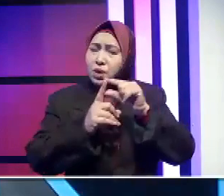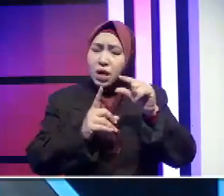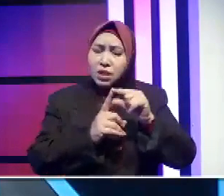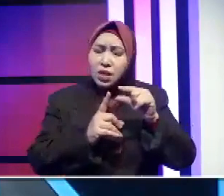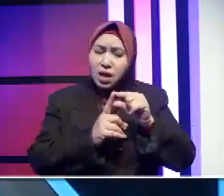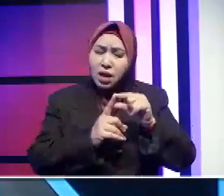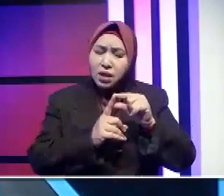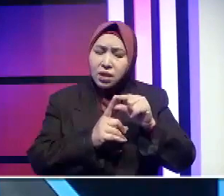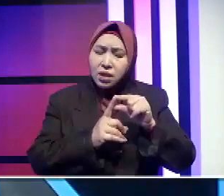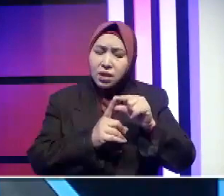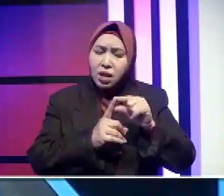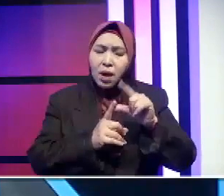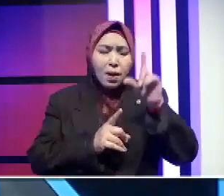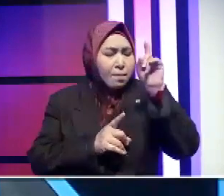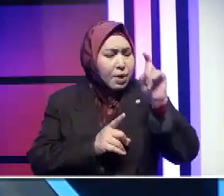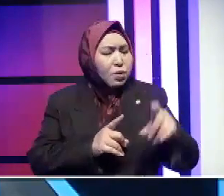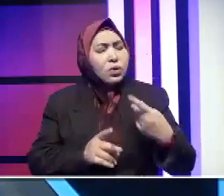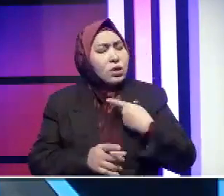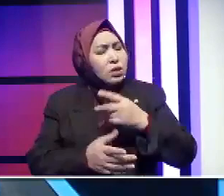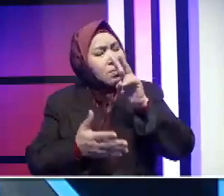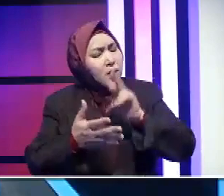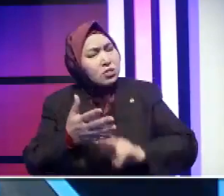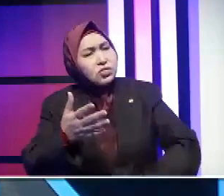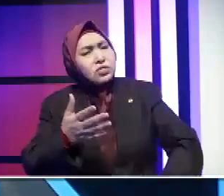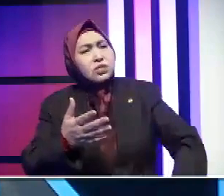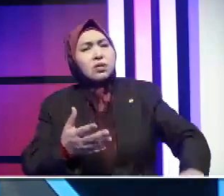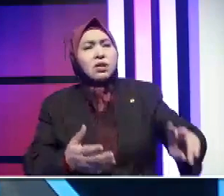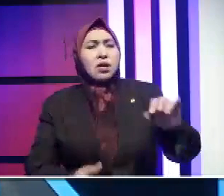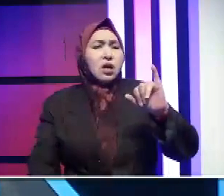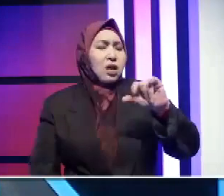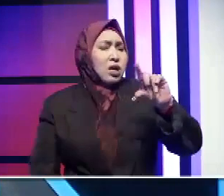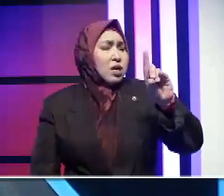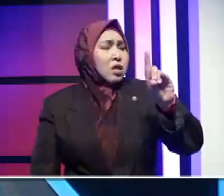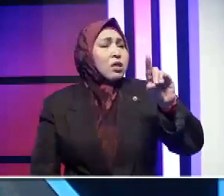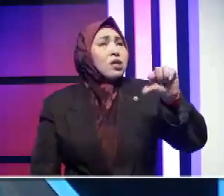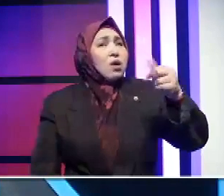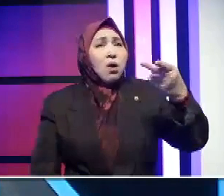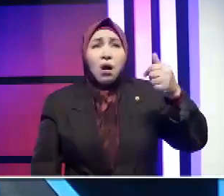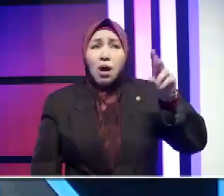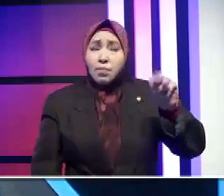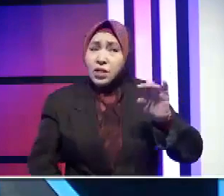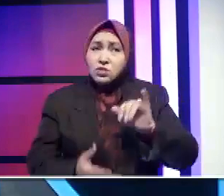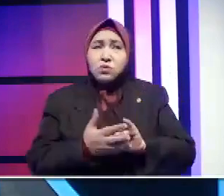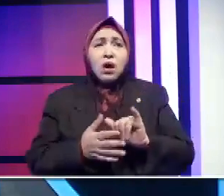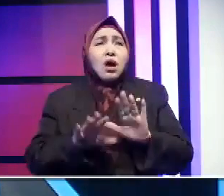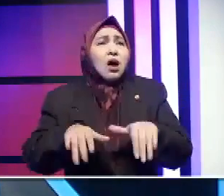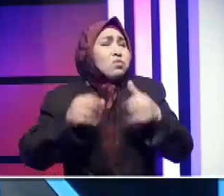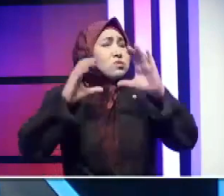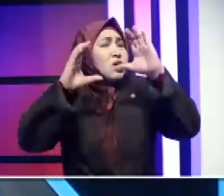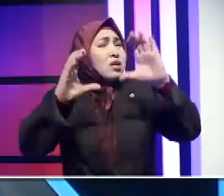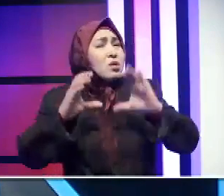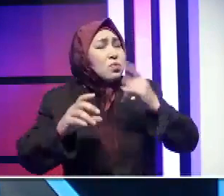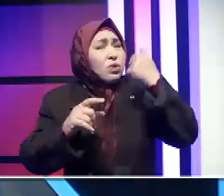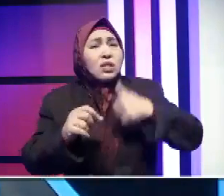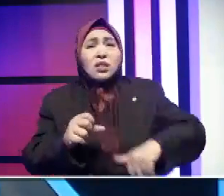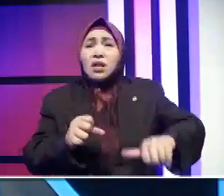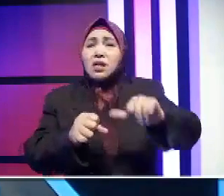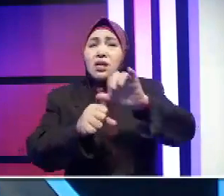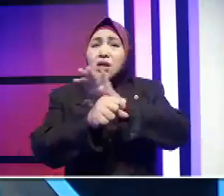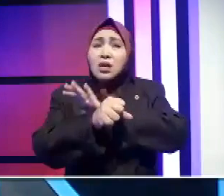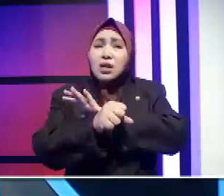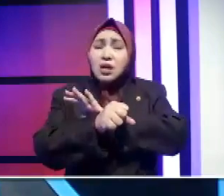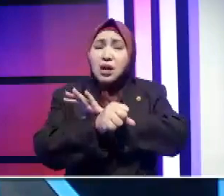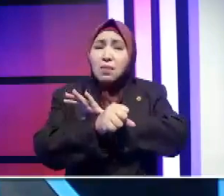yang ia perlu kita baca secara idgham disitu namun Apakah cara untuk kita sempurnakan bacaan tersebut